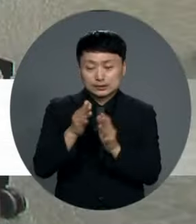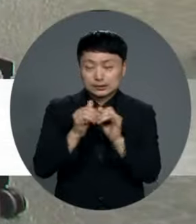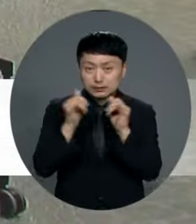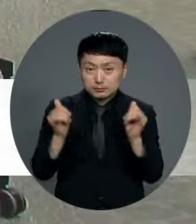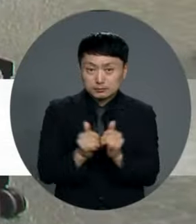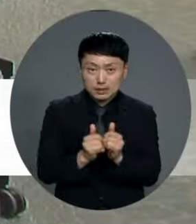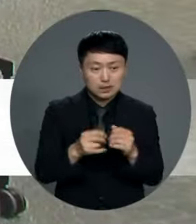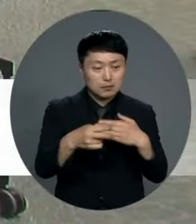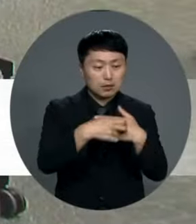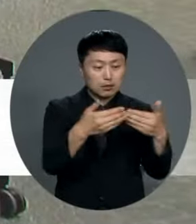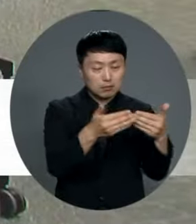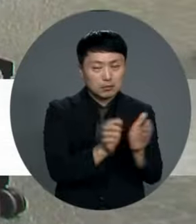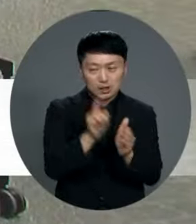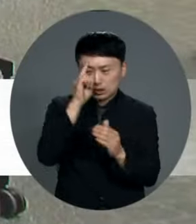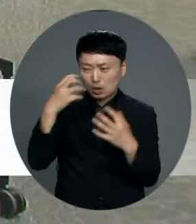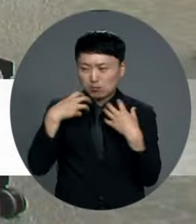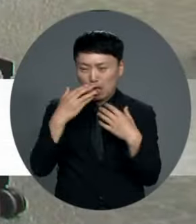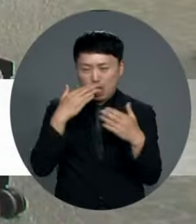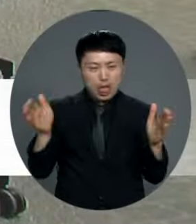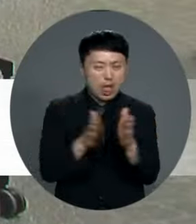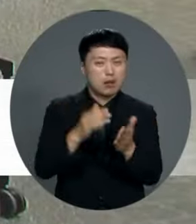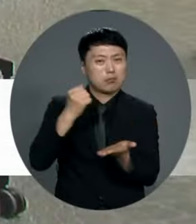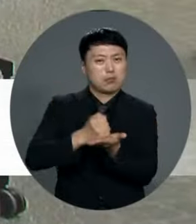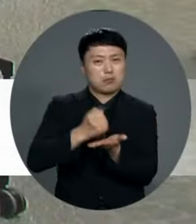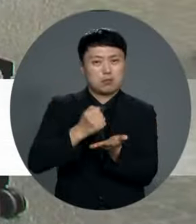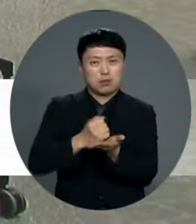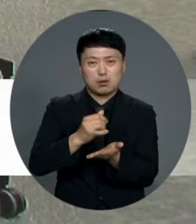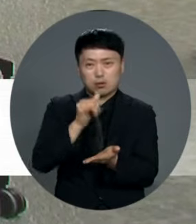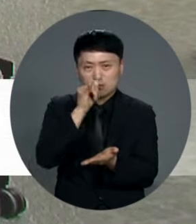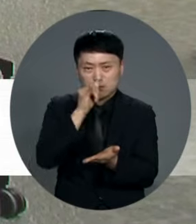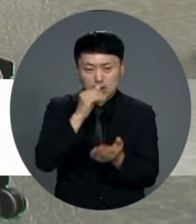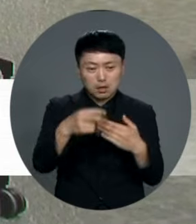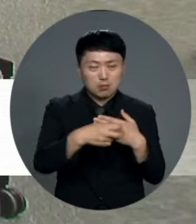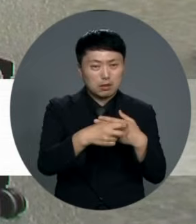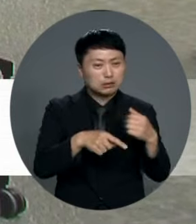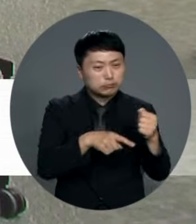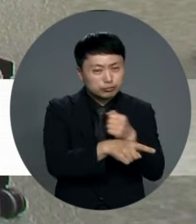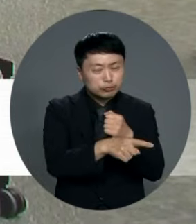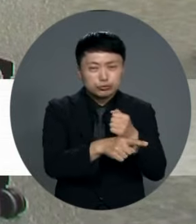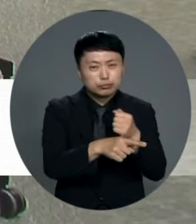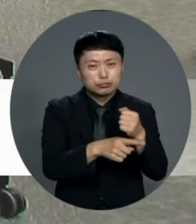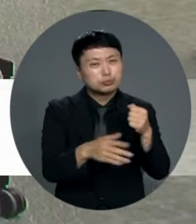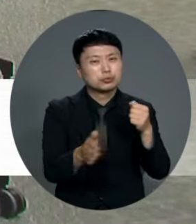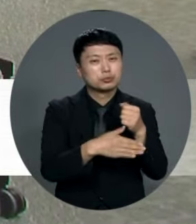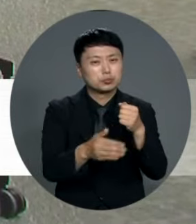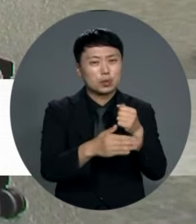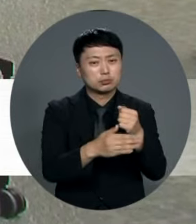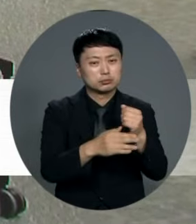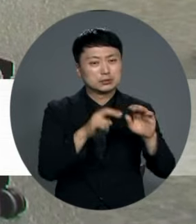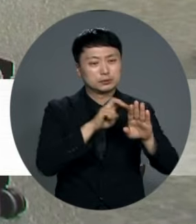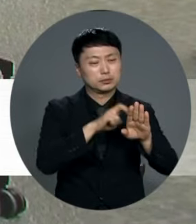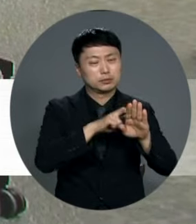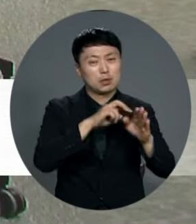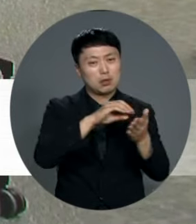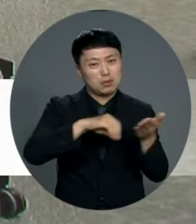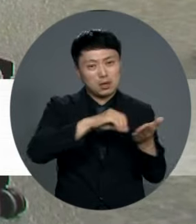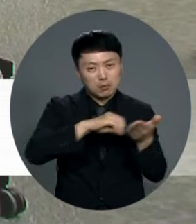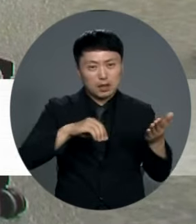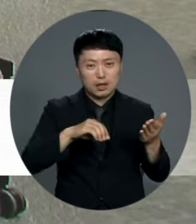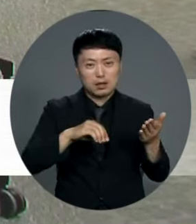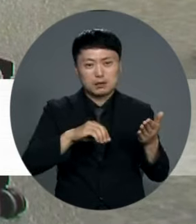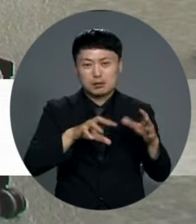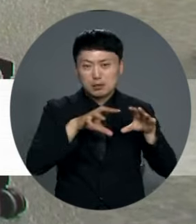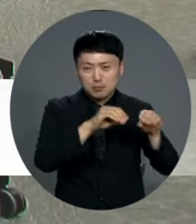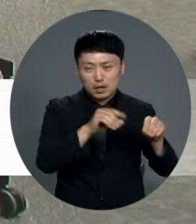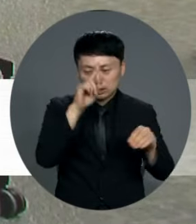정부를 싸잡아 비난했습니다. 의료계는 국민을 위협하는 명분 없는 진료 거부 행위를 중단하고 의료계와 갈등만